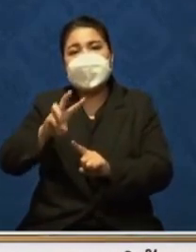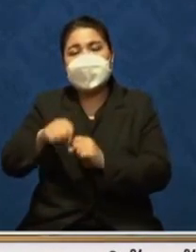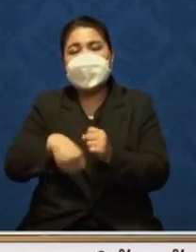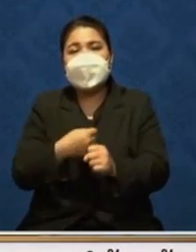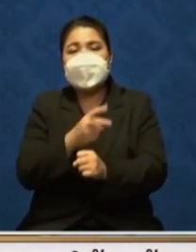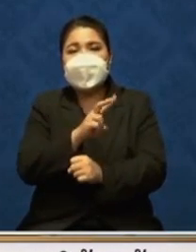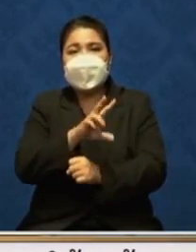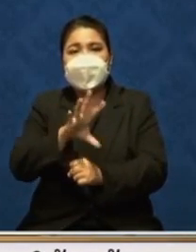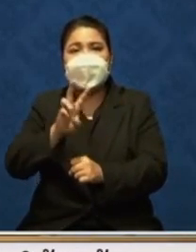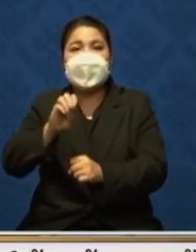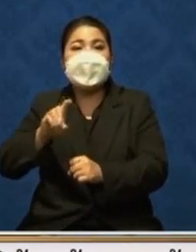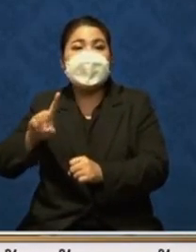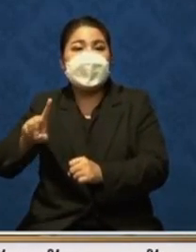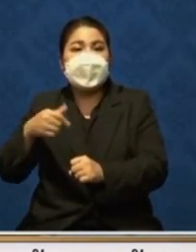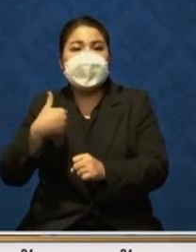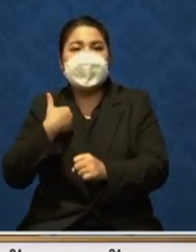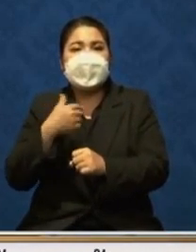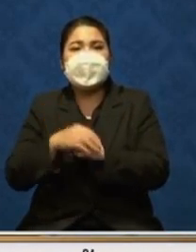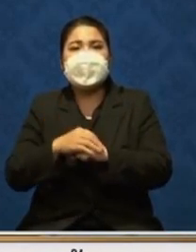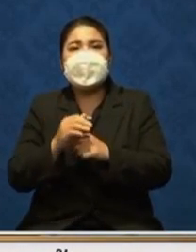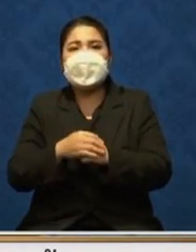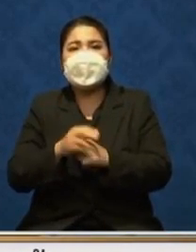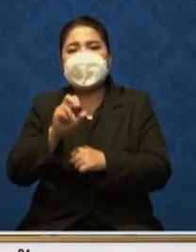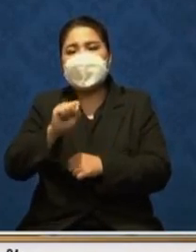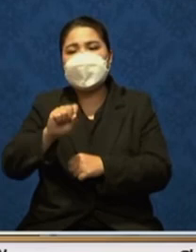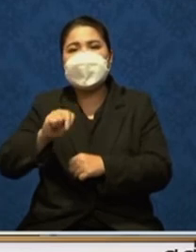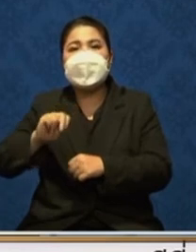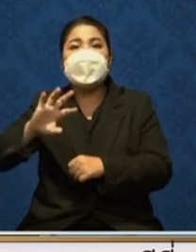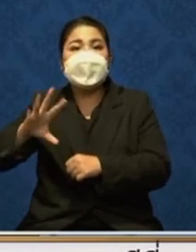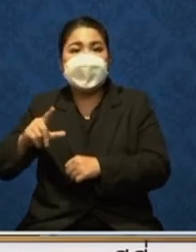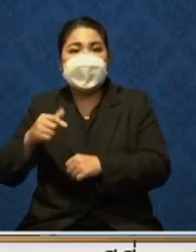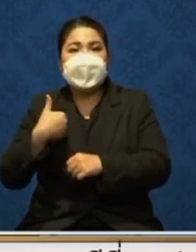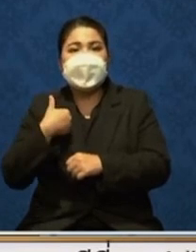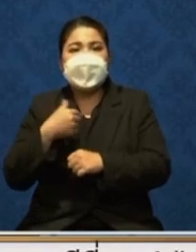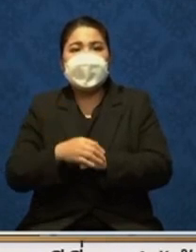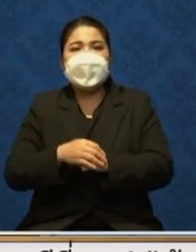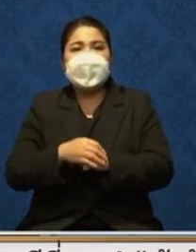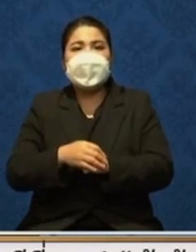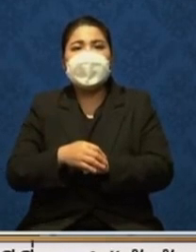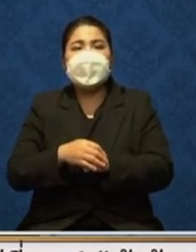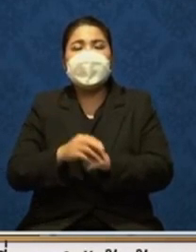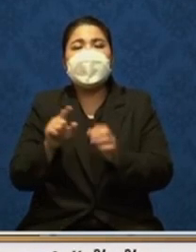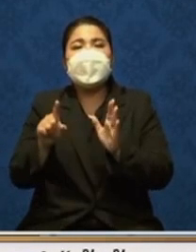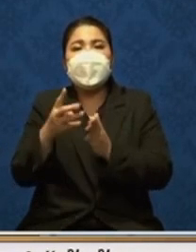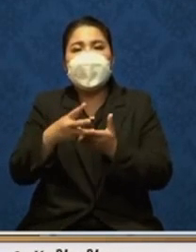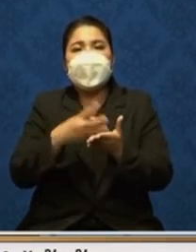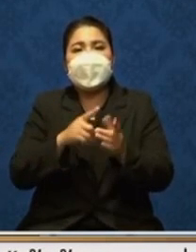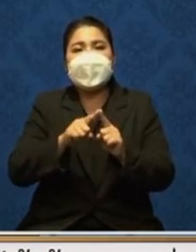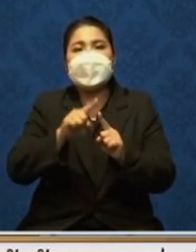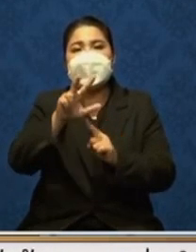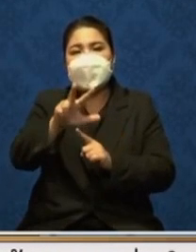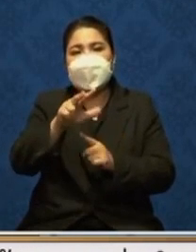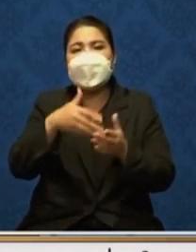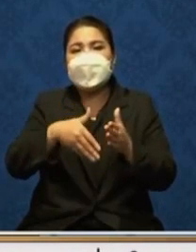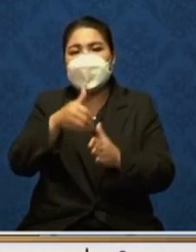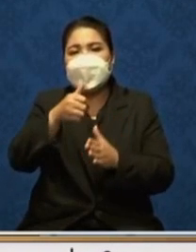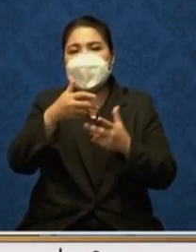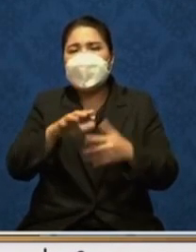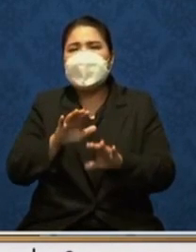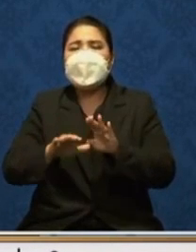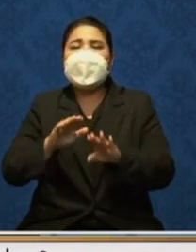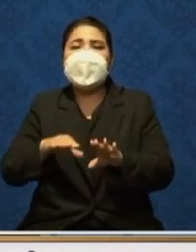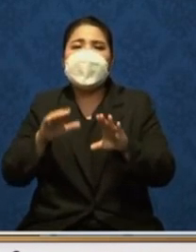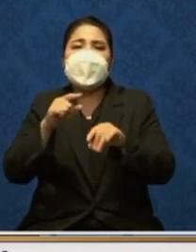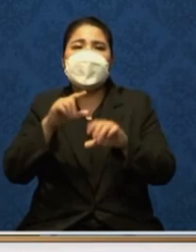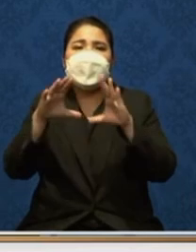ือไม่กี่ชั่วโงหังจากที่ ศ. ค. ผ่านวาระสามของพ. ร. ป. เรือกตงสอๆในกลางดึก ทั ทุงกว่า